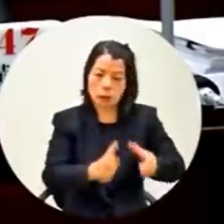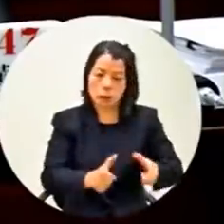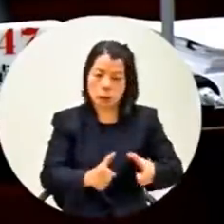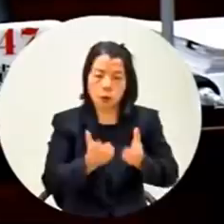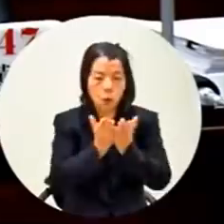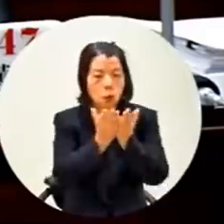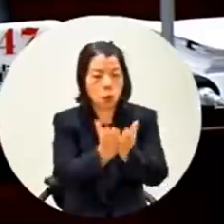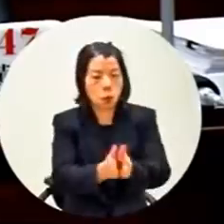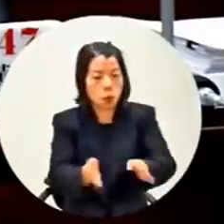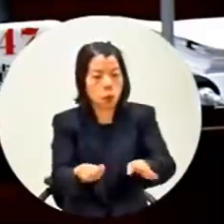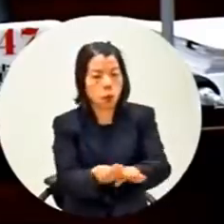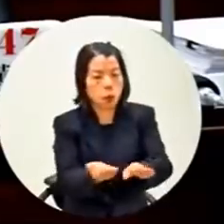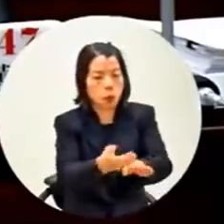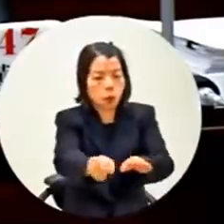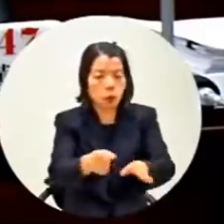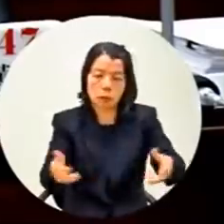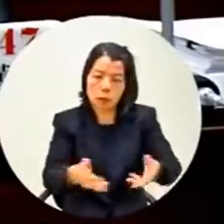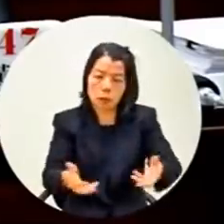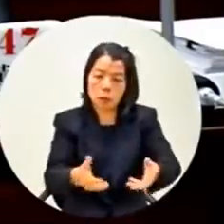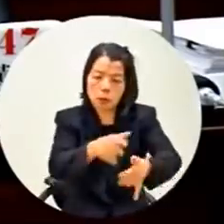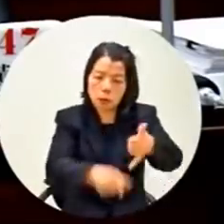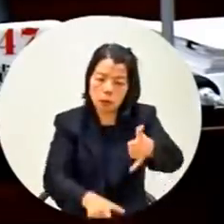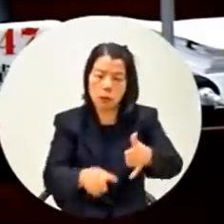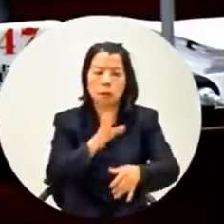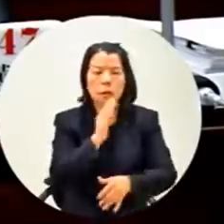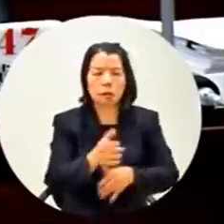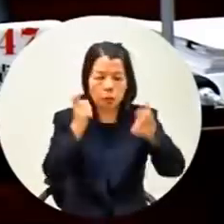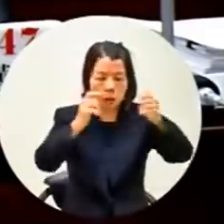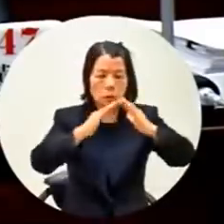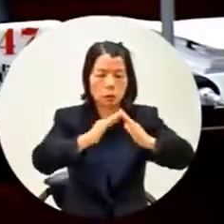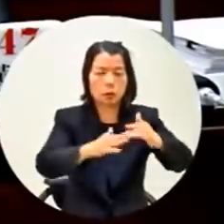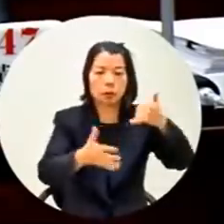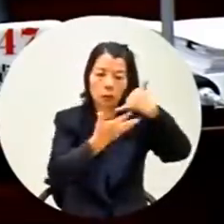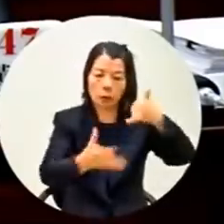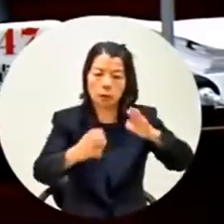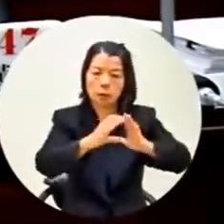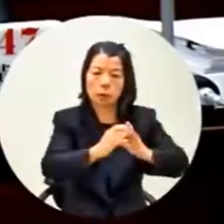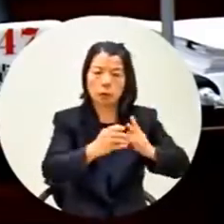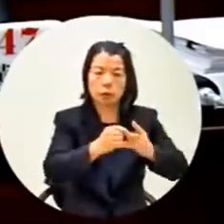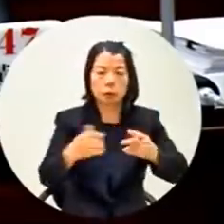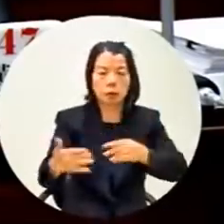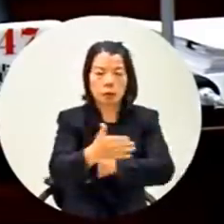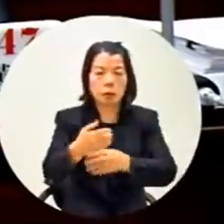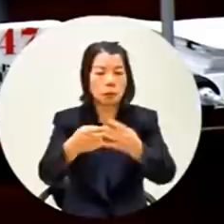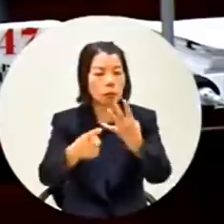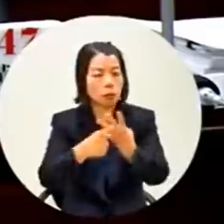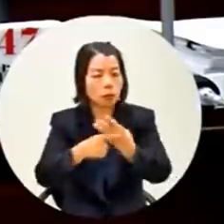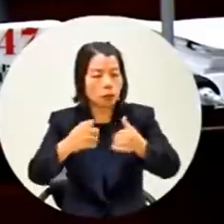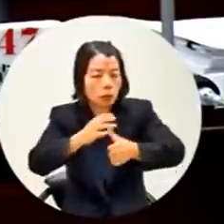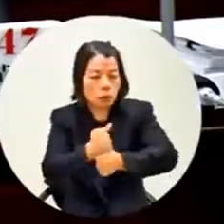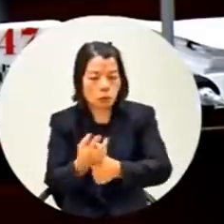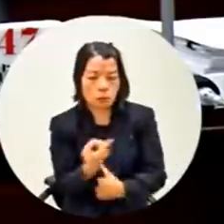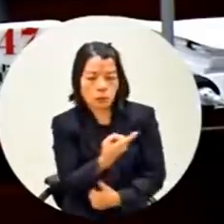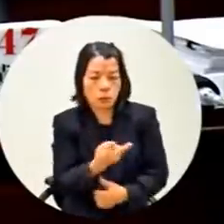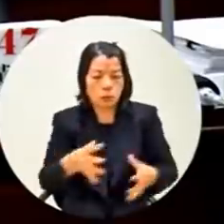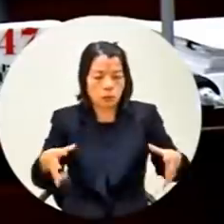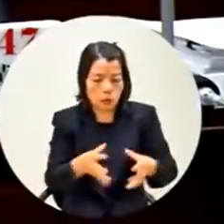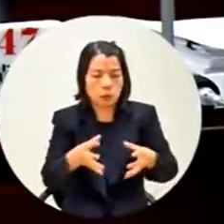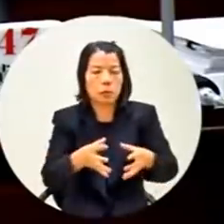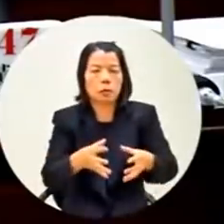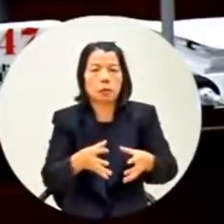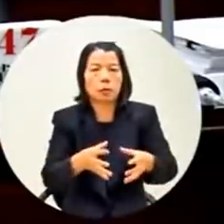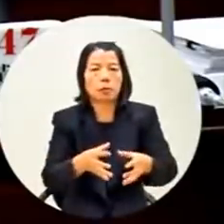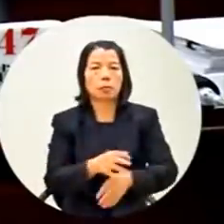案是高雄市政府海洋局以及渔业署是共同开发，是不